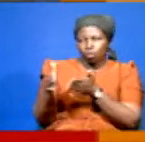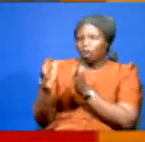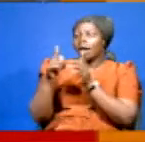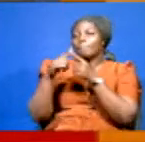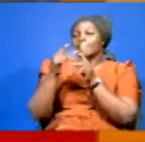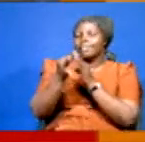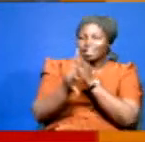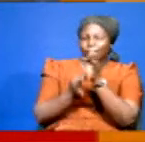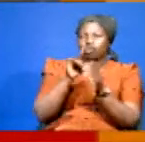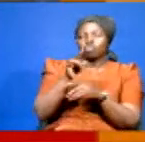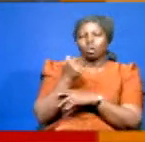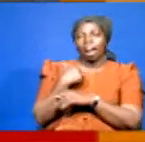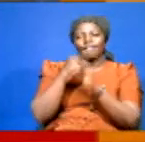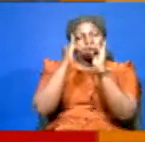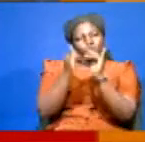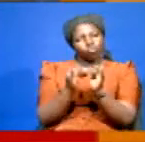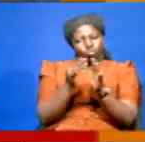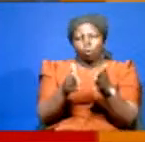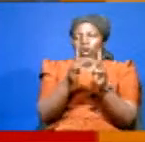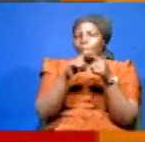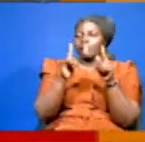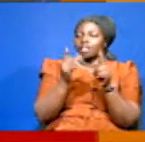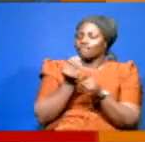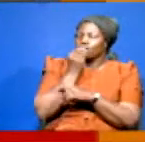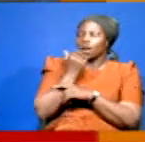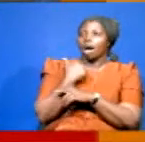na barabara mpya lakini hakuna chakula kwa meza,